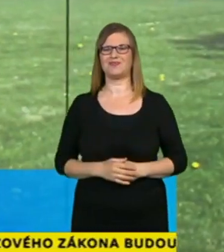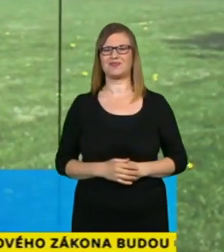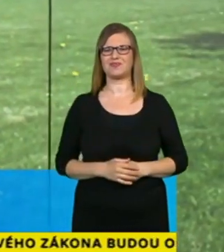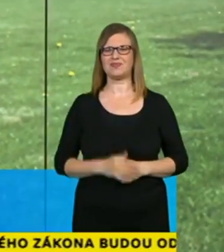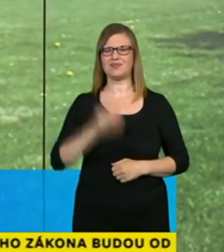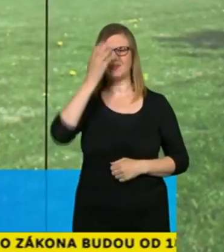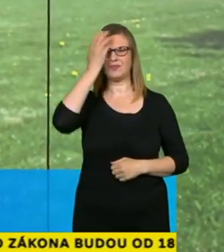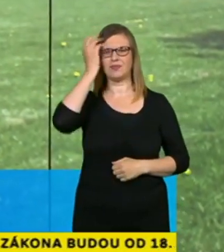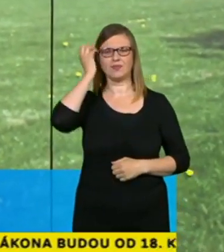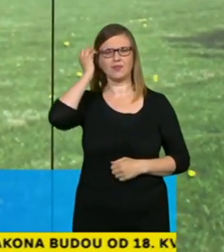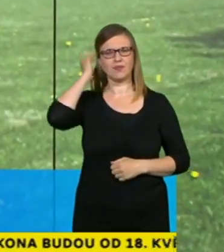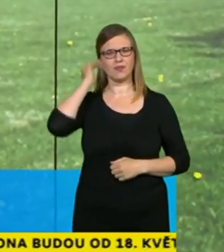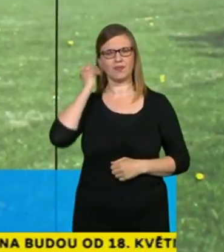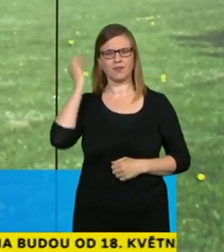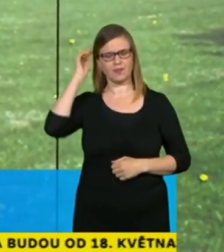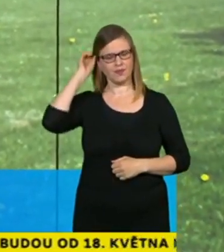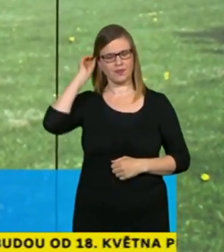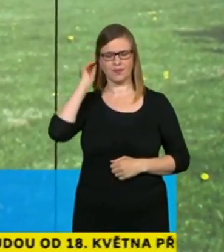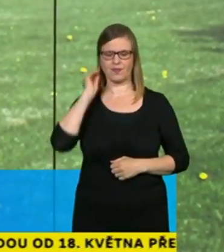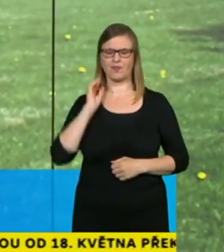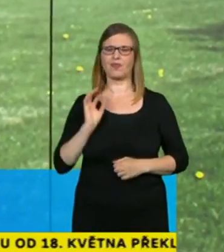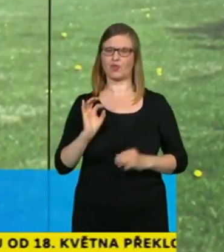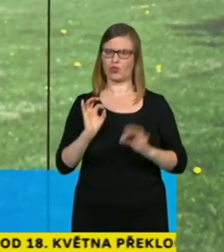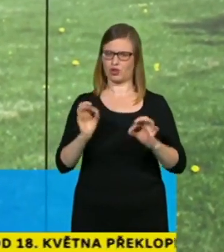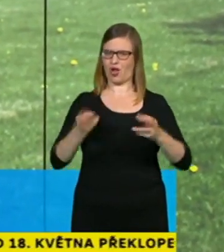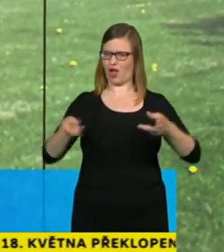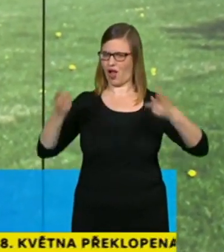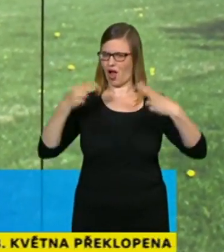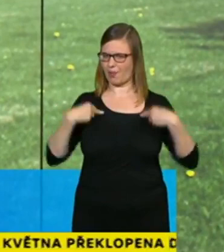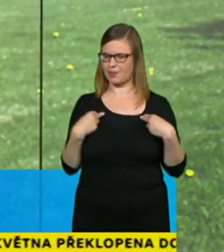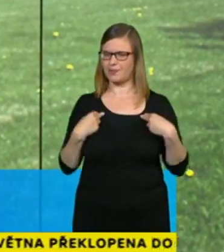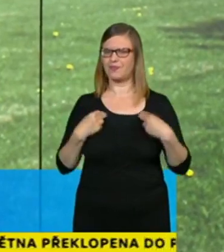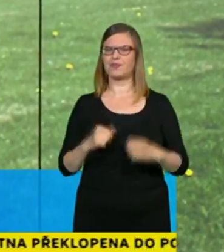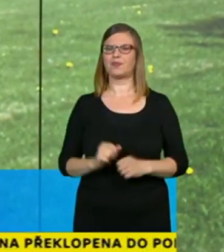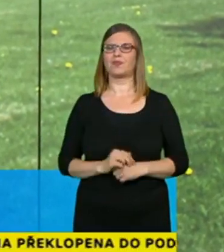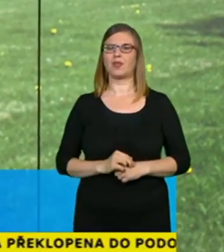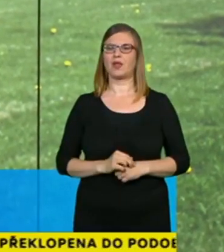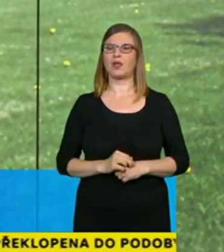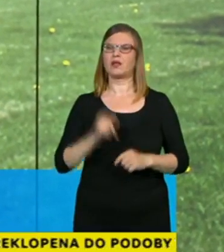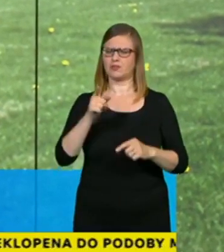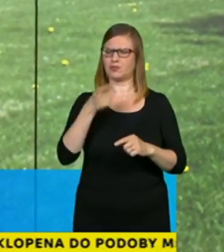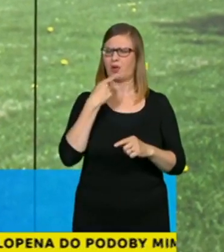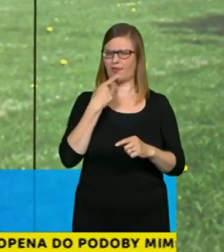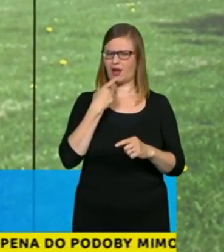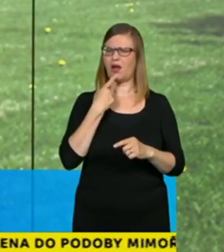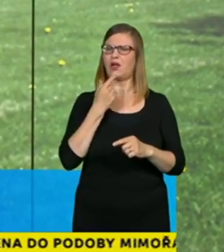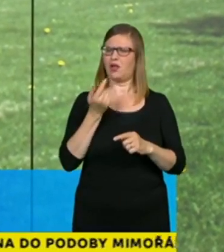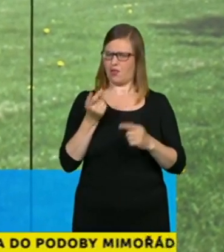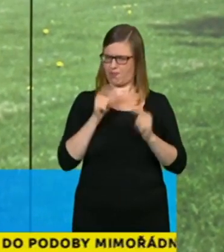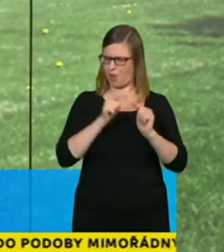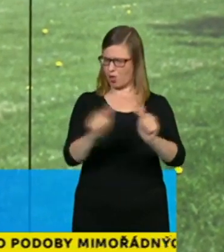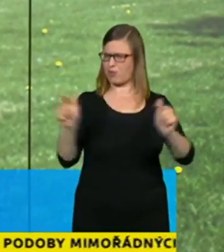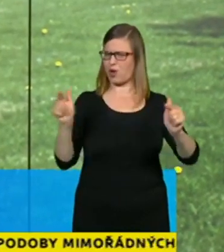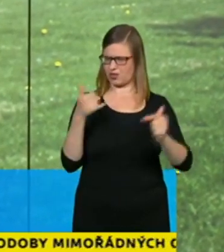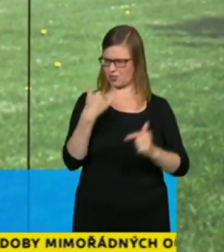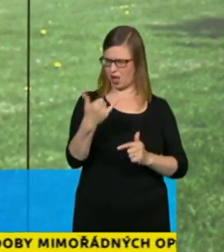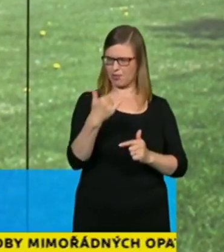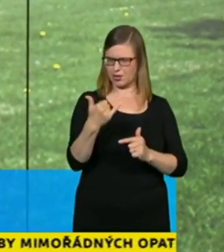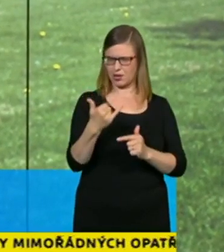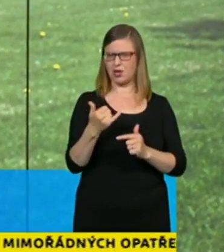rychle otevřela, jenom 25 je k 11.5. 11 miliard 713